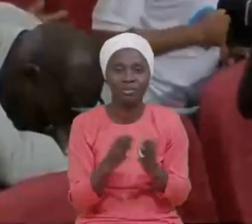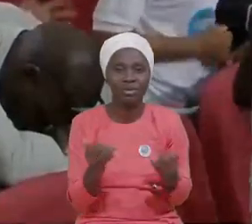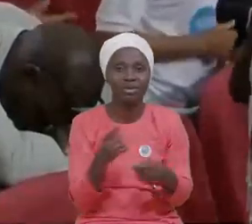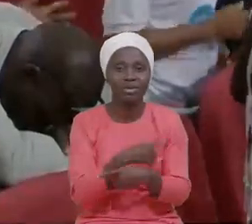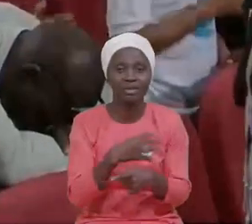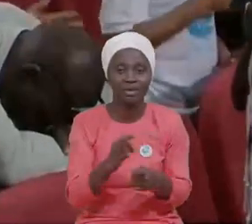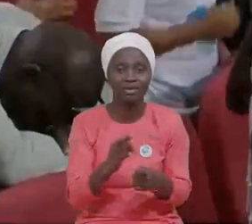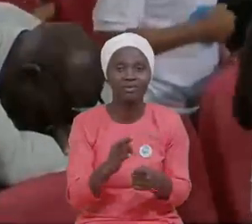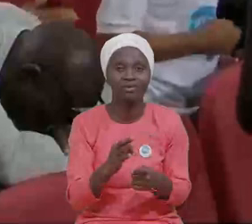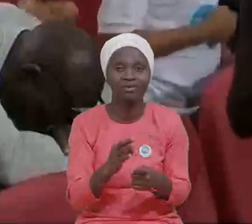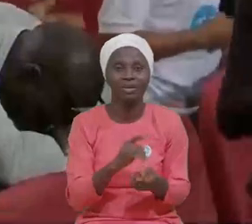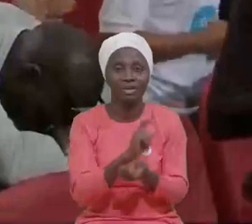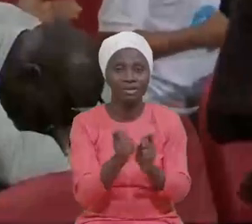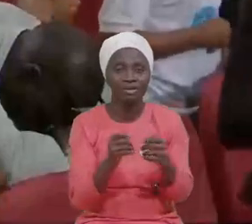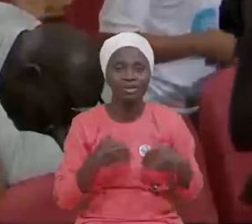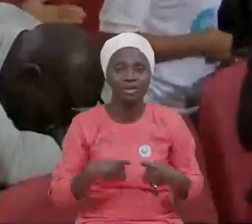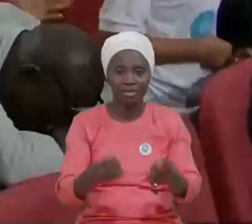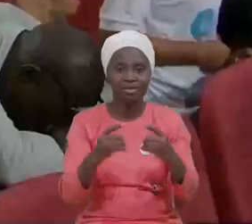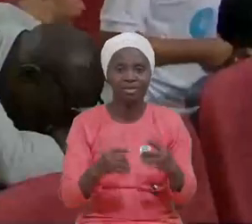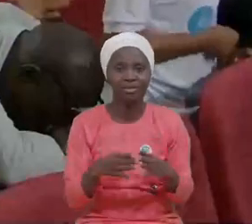Le jour de changement est venu.